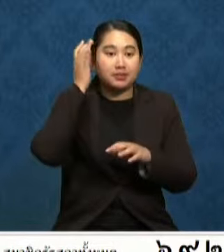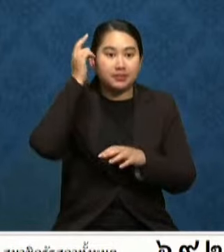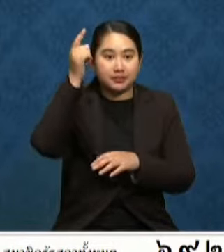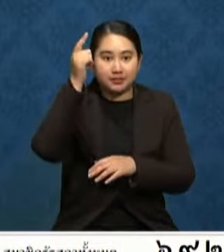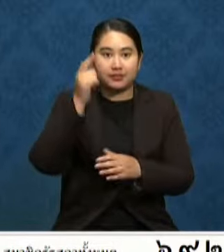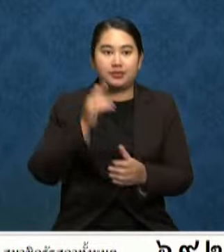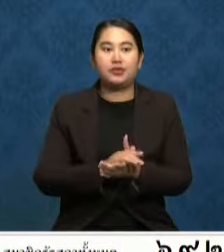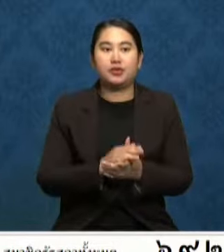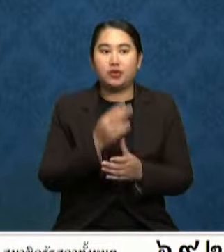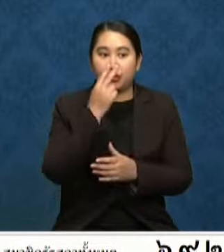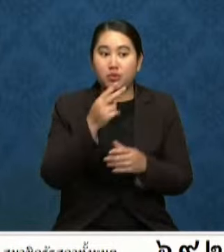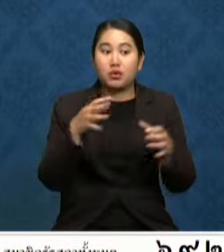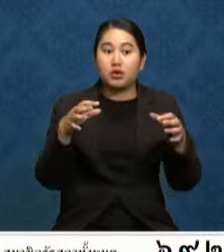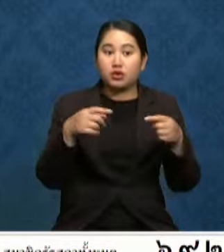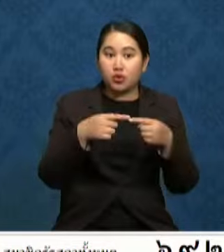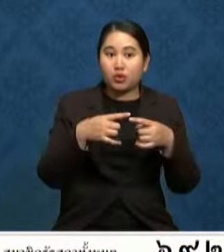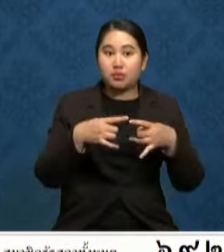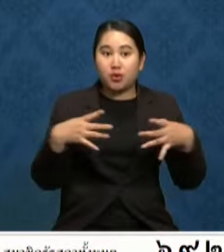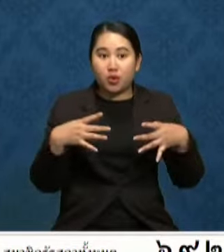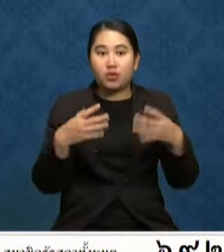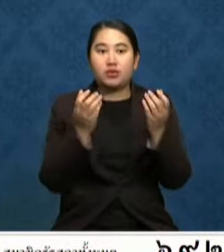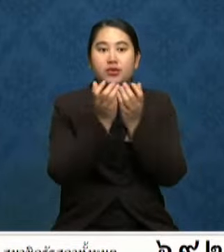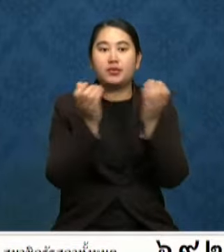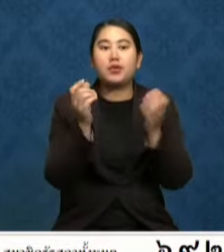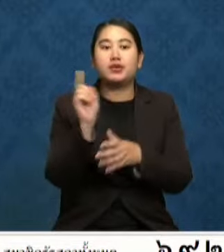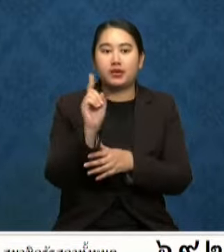ยสอดครองหอขัดรฐตำอนูไหม